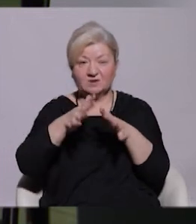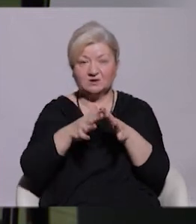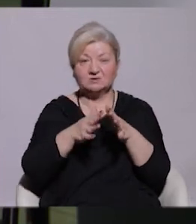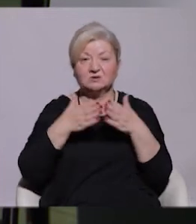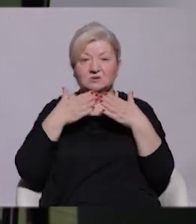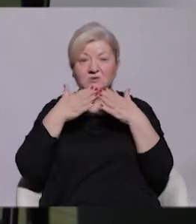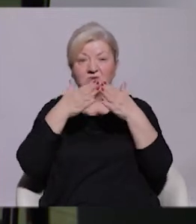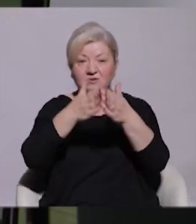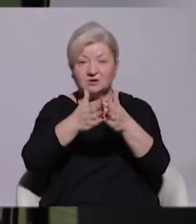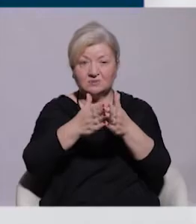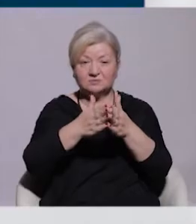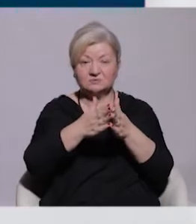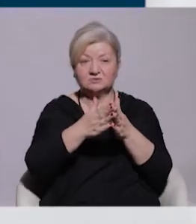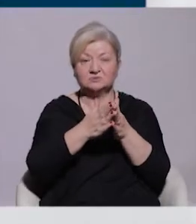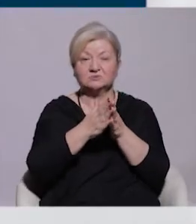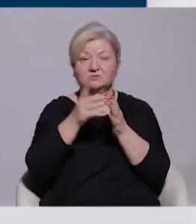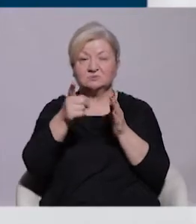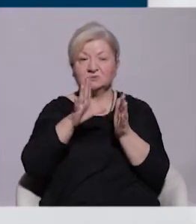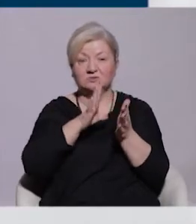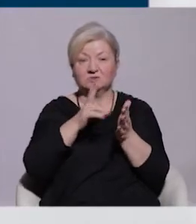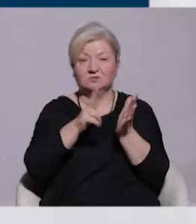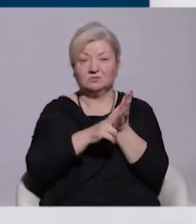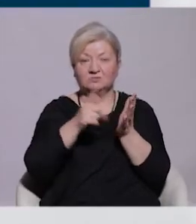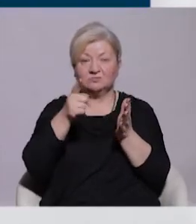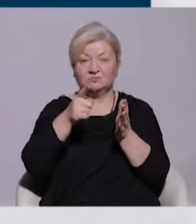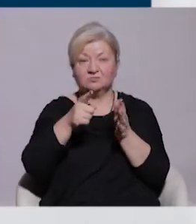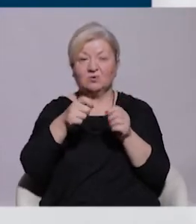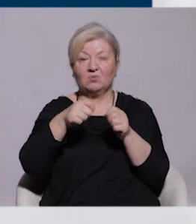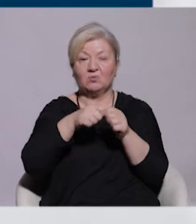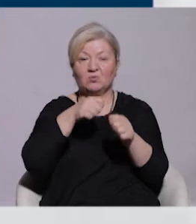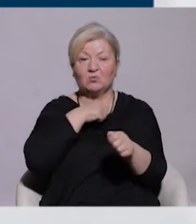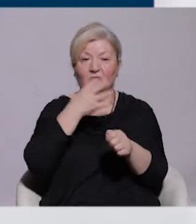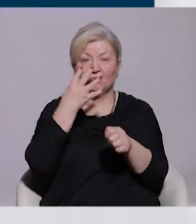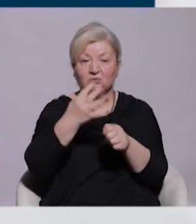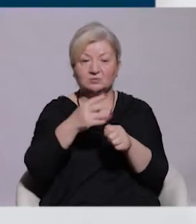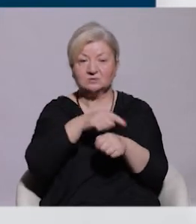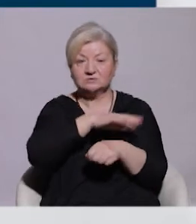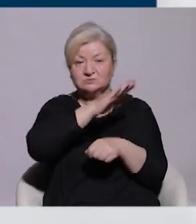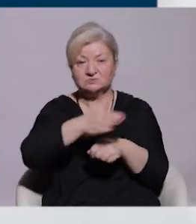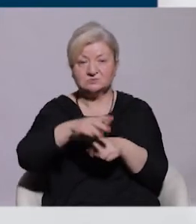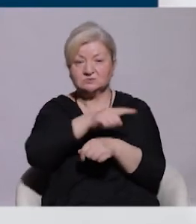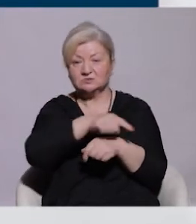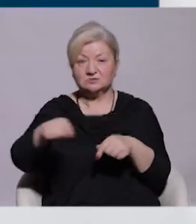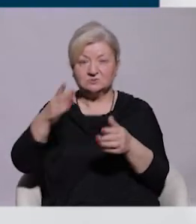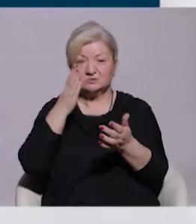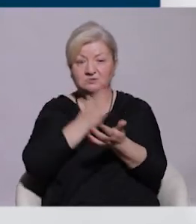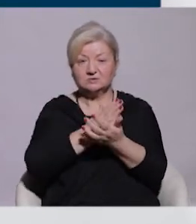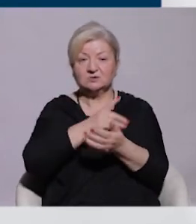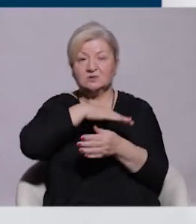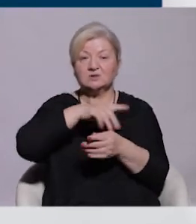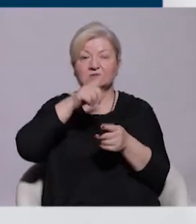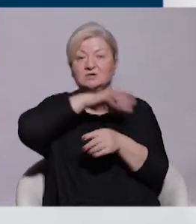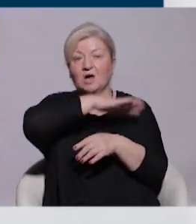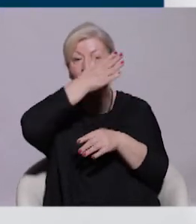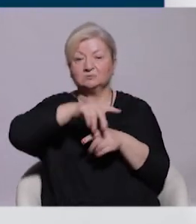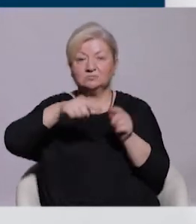რვა ტალღა ჩაუვლის. ტალღები 2 მეტრი სიმაღლის და 4 მეტრი სიგრძისაა. რა შეგვიძლია ვთქვათ, რა იქნება ამპლიტუდა, რა